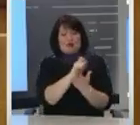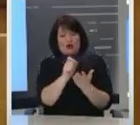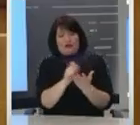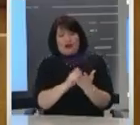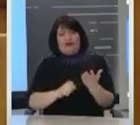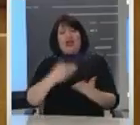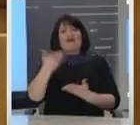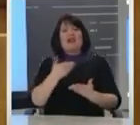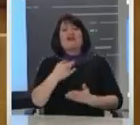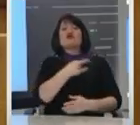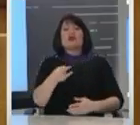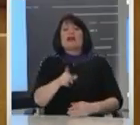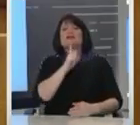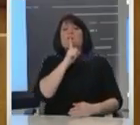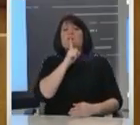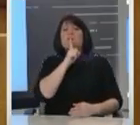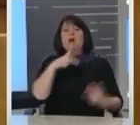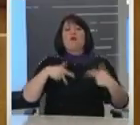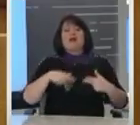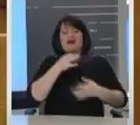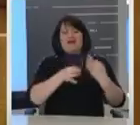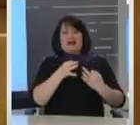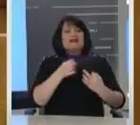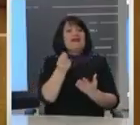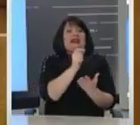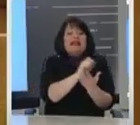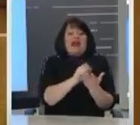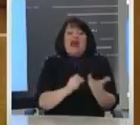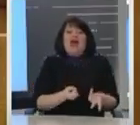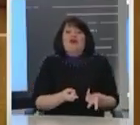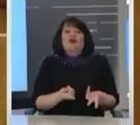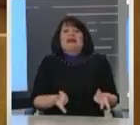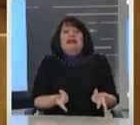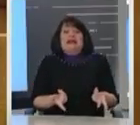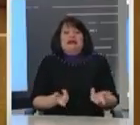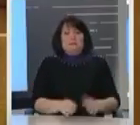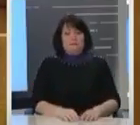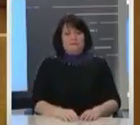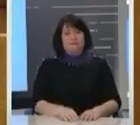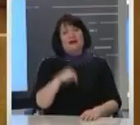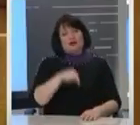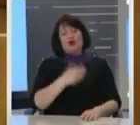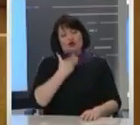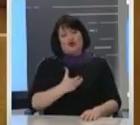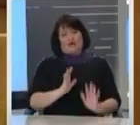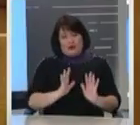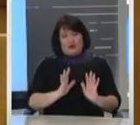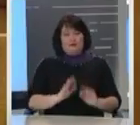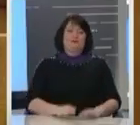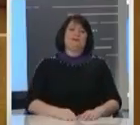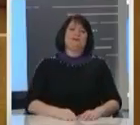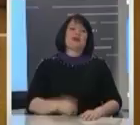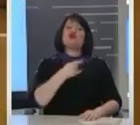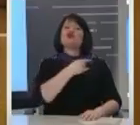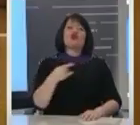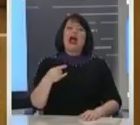αν πάψει να μιλάει από τα κυβερνητικά έδρανα ο κύριος Ζουράρης. Προσέξτε όμως και κάτι σοβαρό. Με αφορμή όλη αυτή την ιστορία